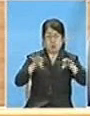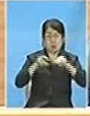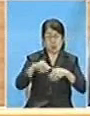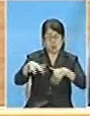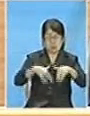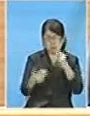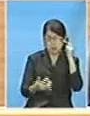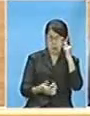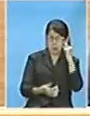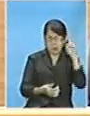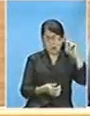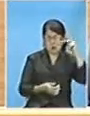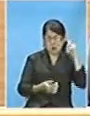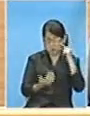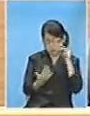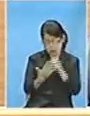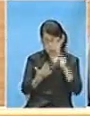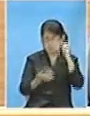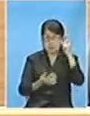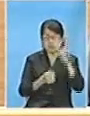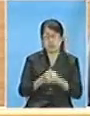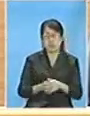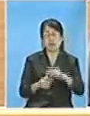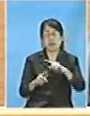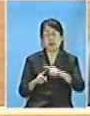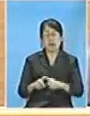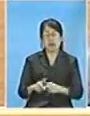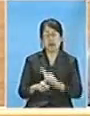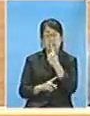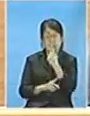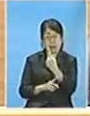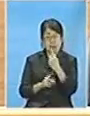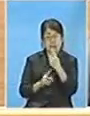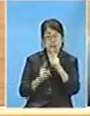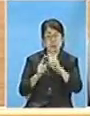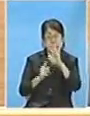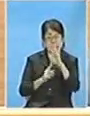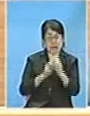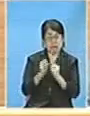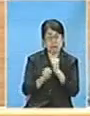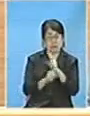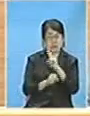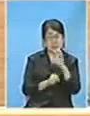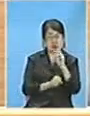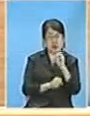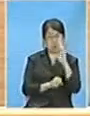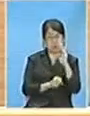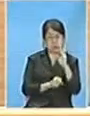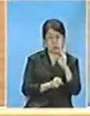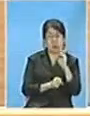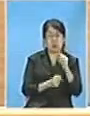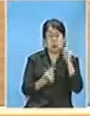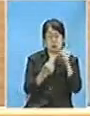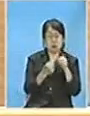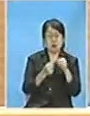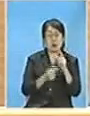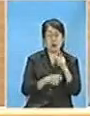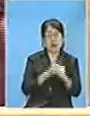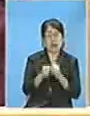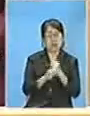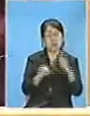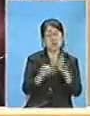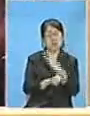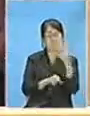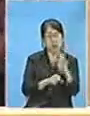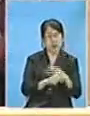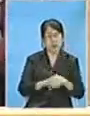ยถ้าในวันที่5มกราคม2556จะไม่เป็นการครบวาระของท่านผู้ว่าการกรุงเทพมหานครท่านปัจจุบันเ